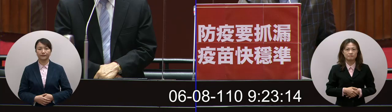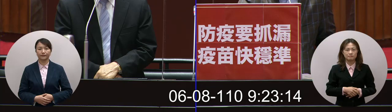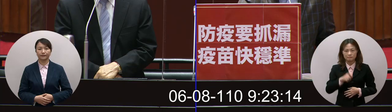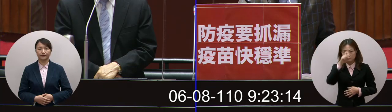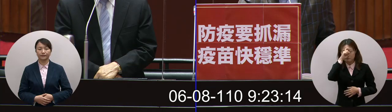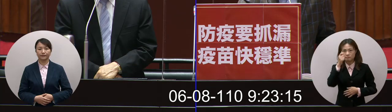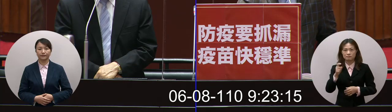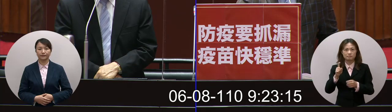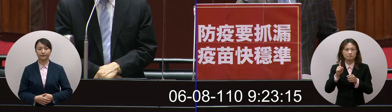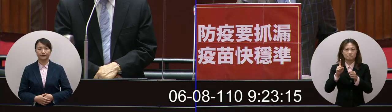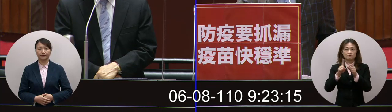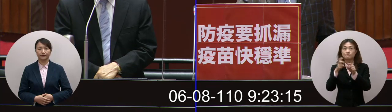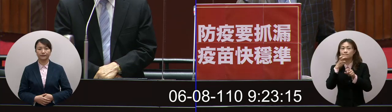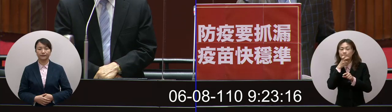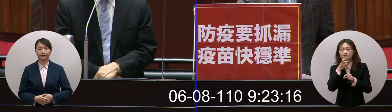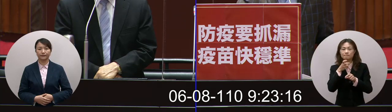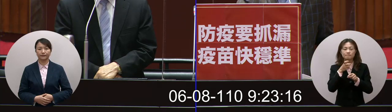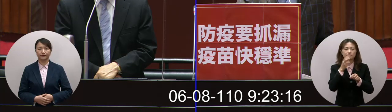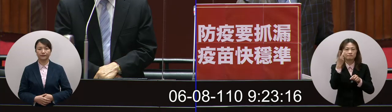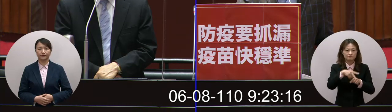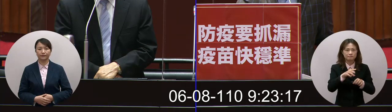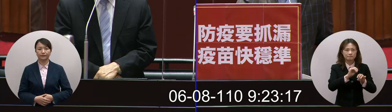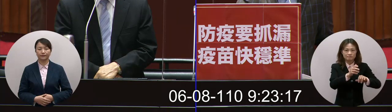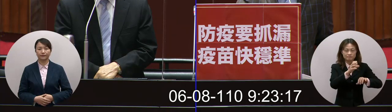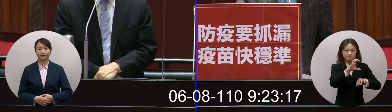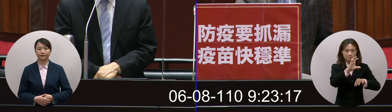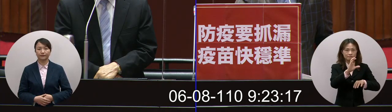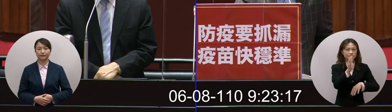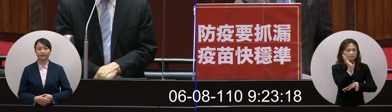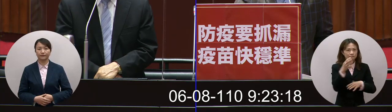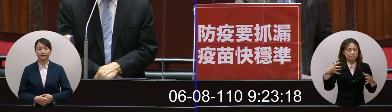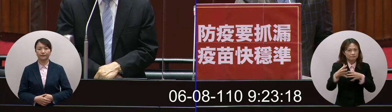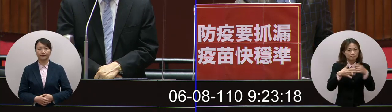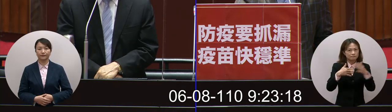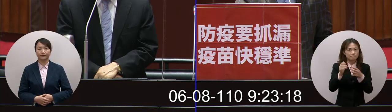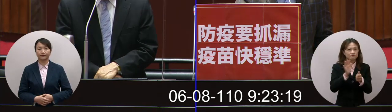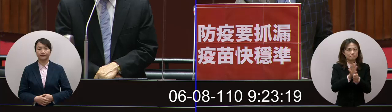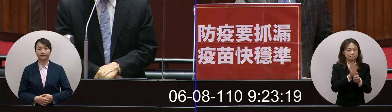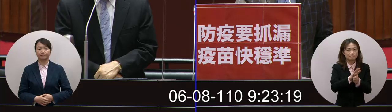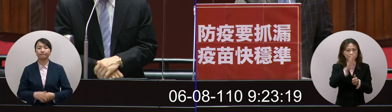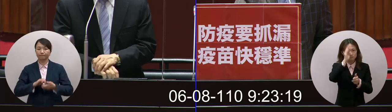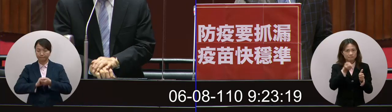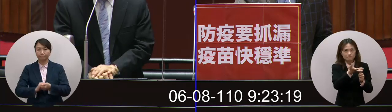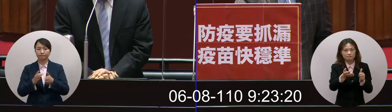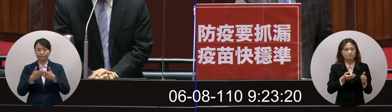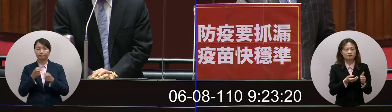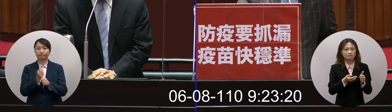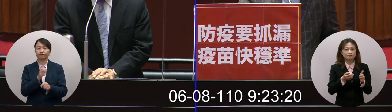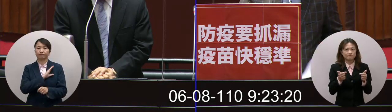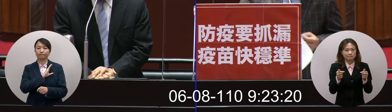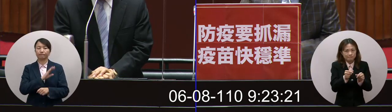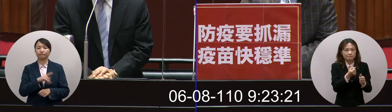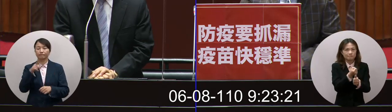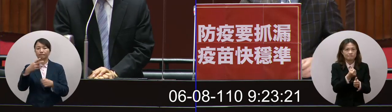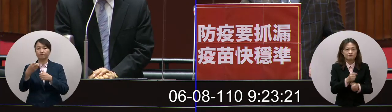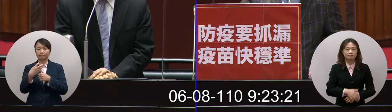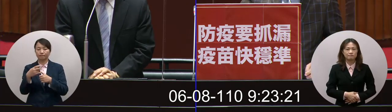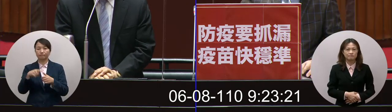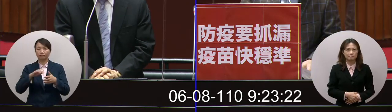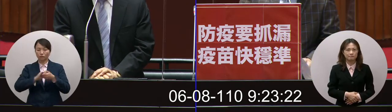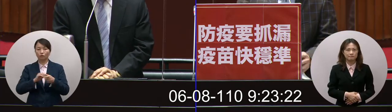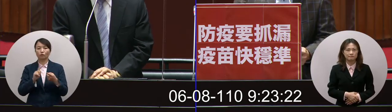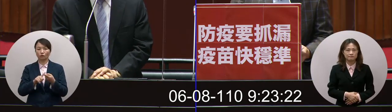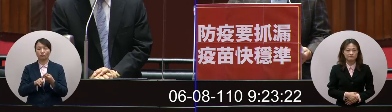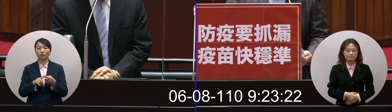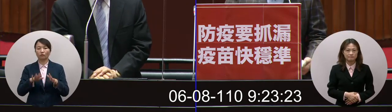地方保持健康的管道，啊，把疫情顾好好嘛。 一定要安尼做，以委员的指导。真